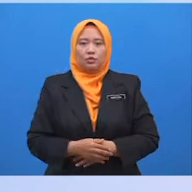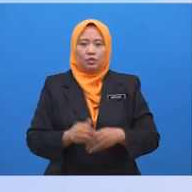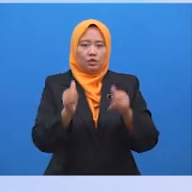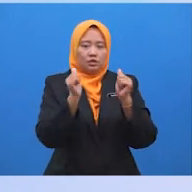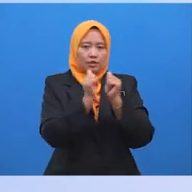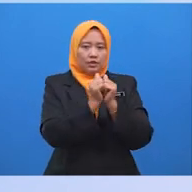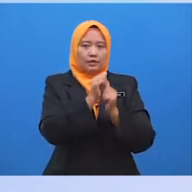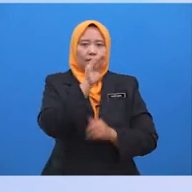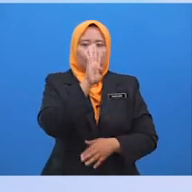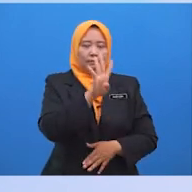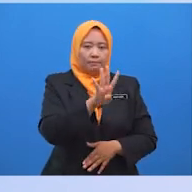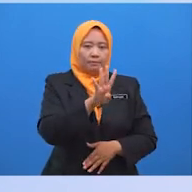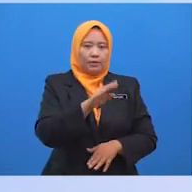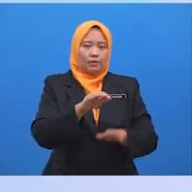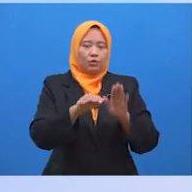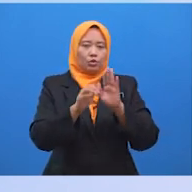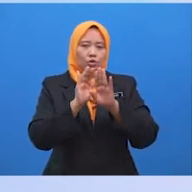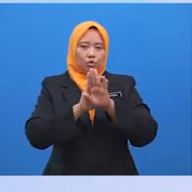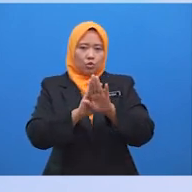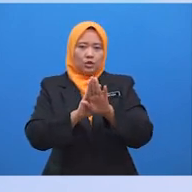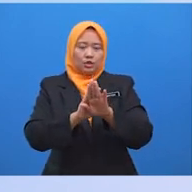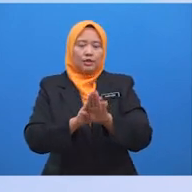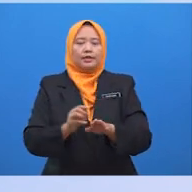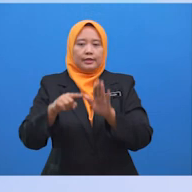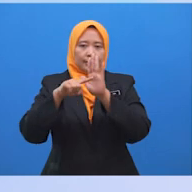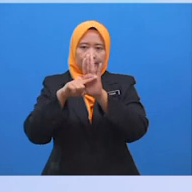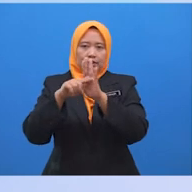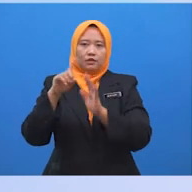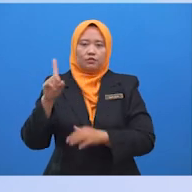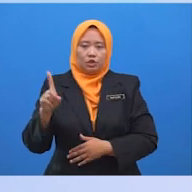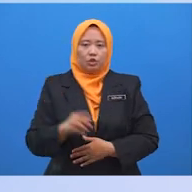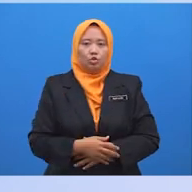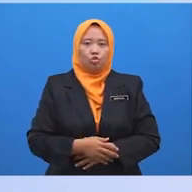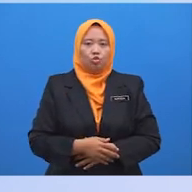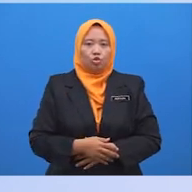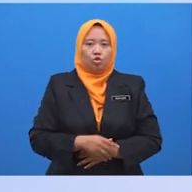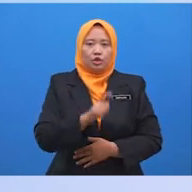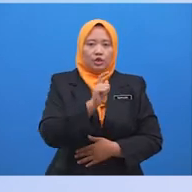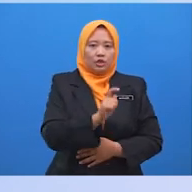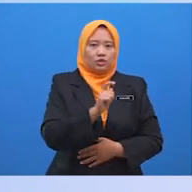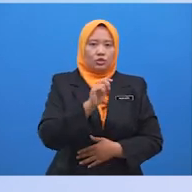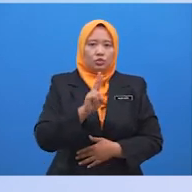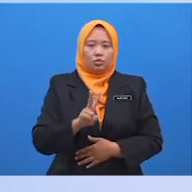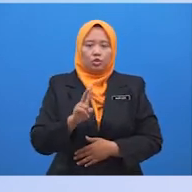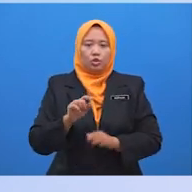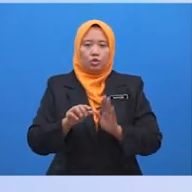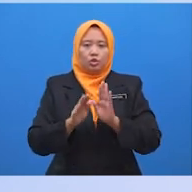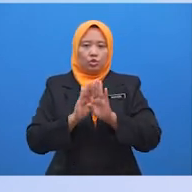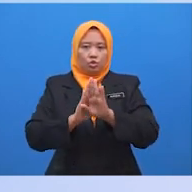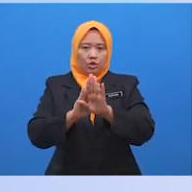5, negatif 1 dan X2 tolak X1 dengan 3,